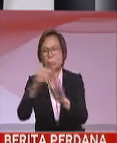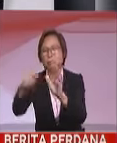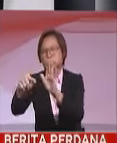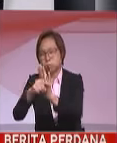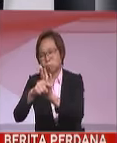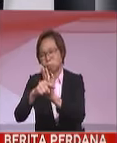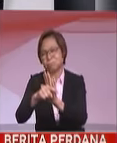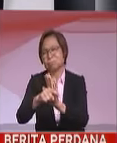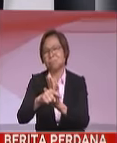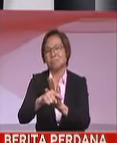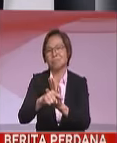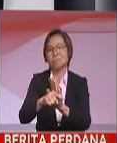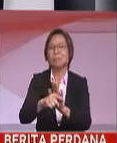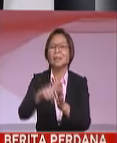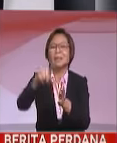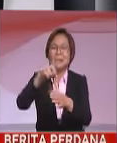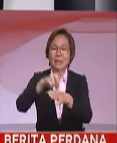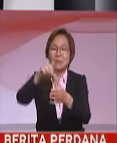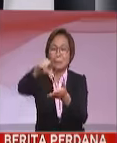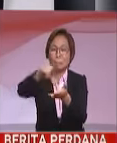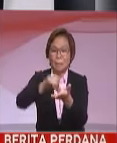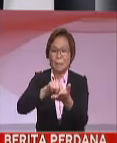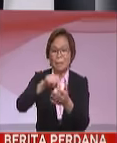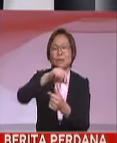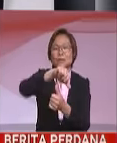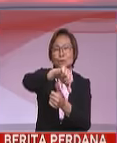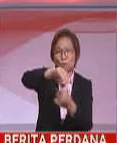di media sosial.